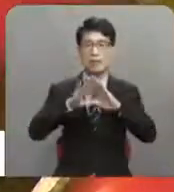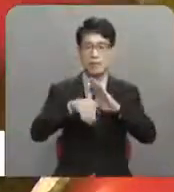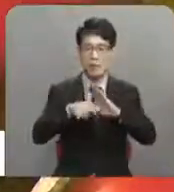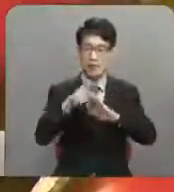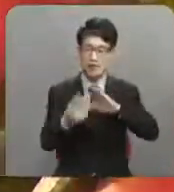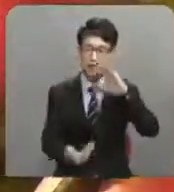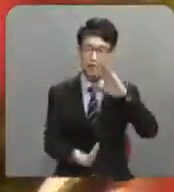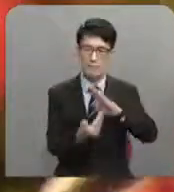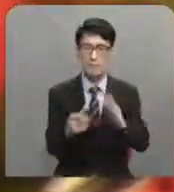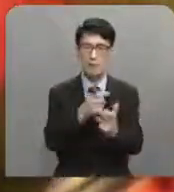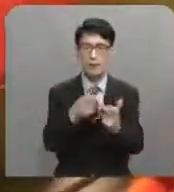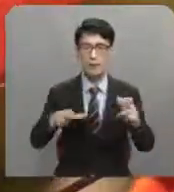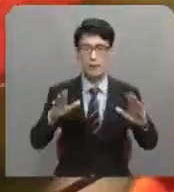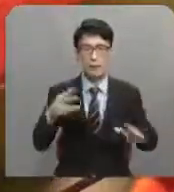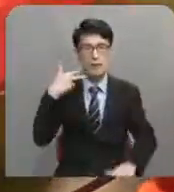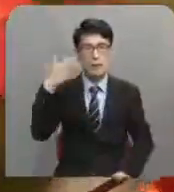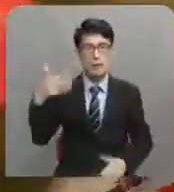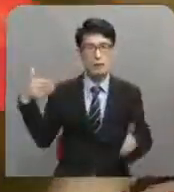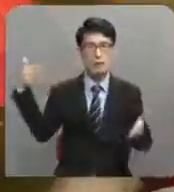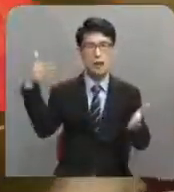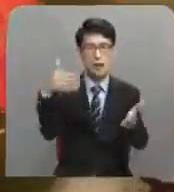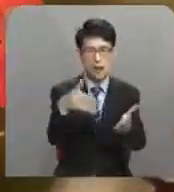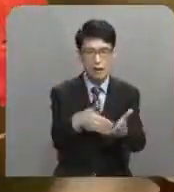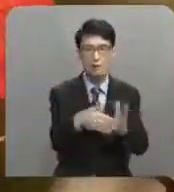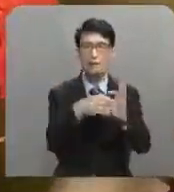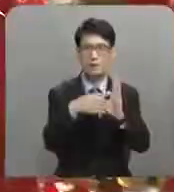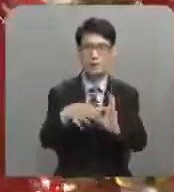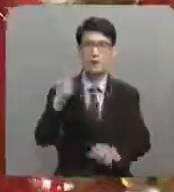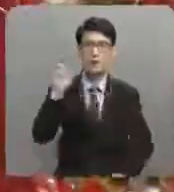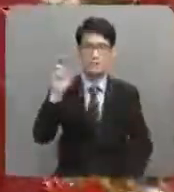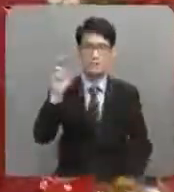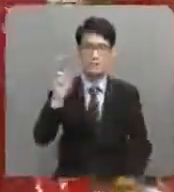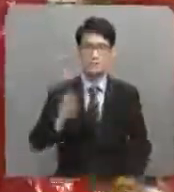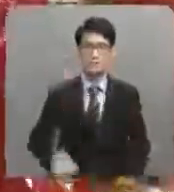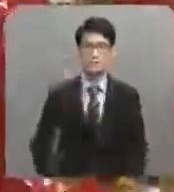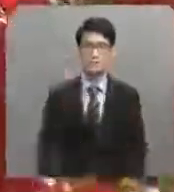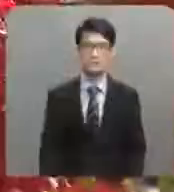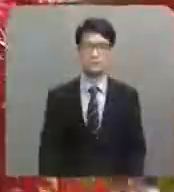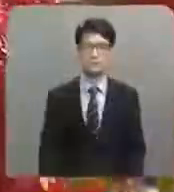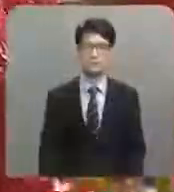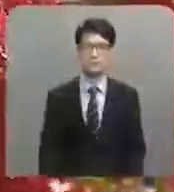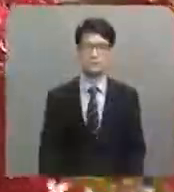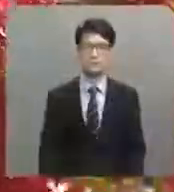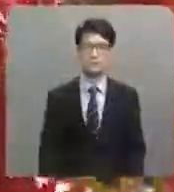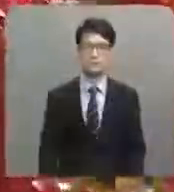절정은 강원도에서 다음 주까지 이어질 전망입니다. KBS 뉴스 박상희입니다.